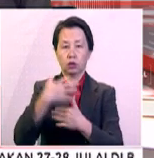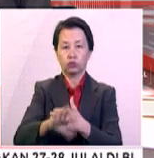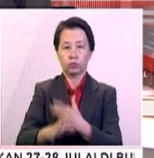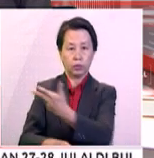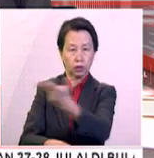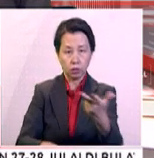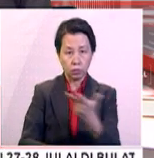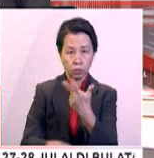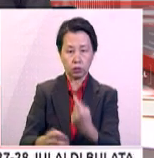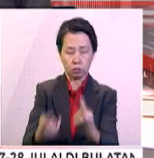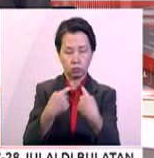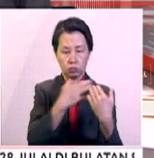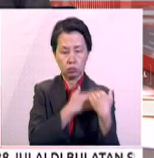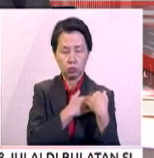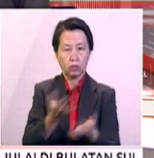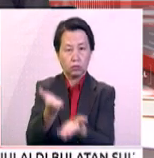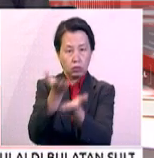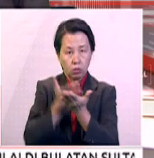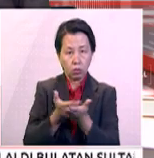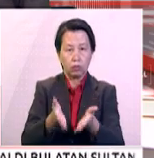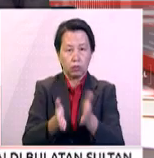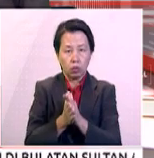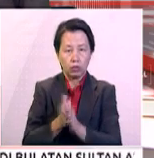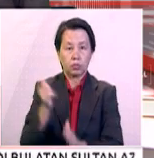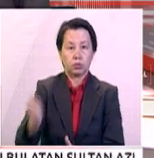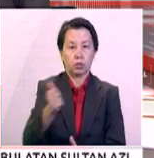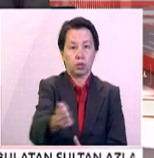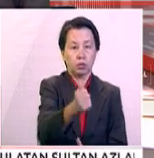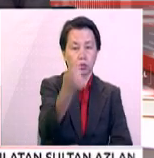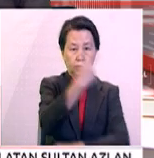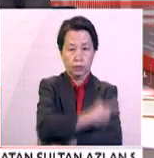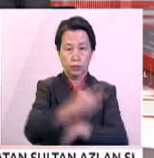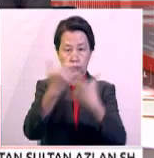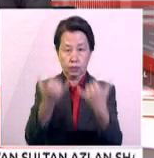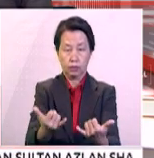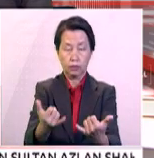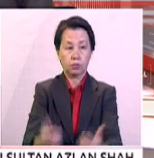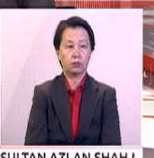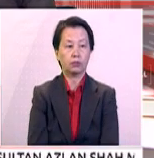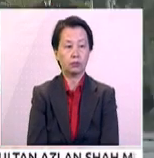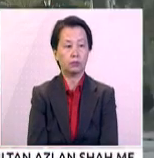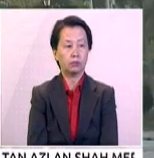ketiga-tiga responden mengemukakan permohonan masing-masing hari ini